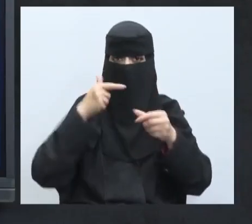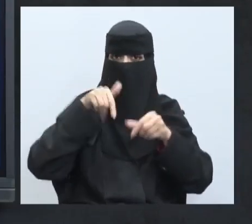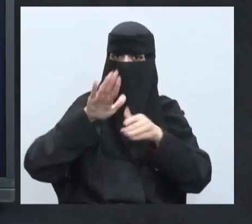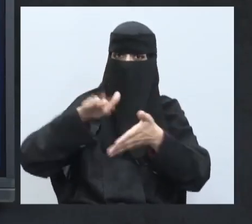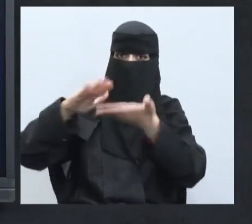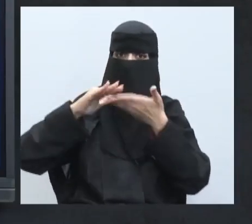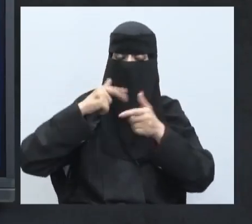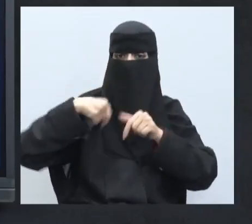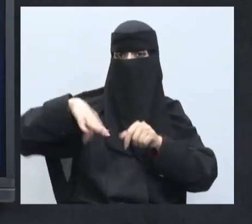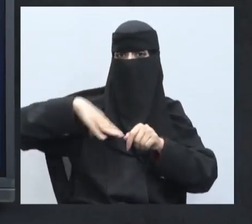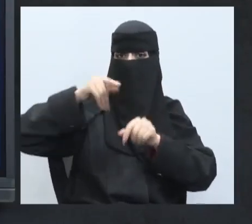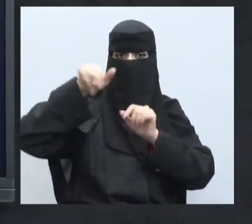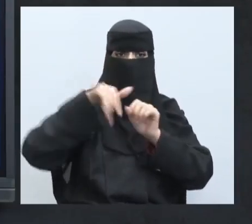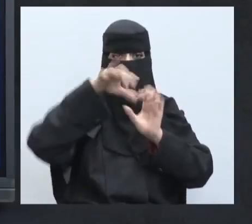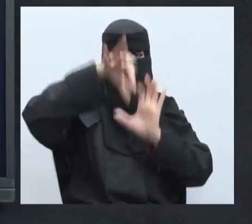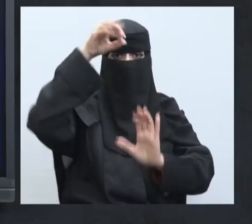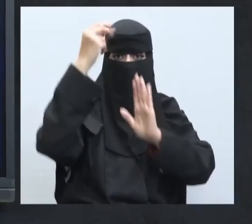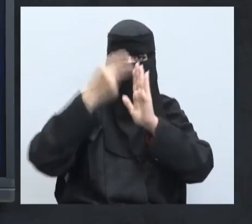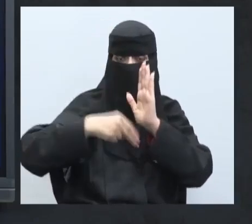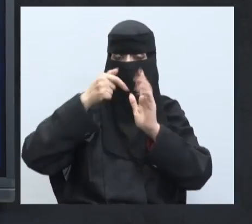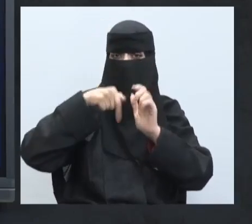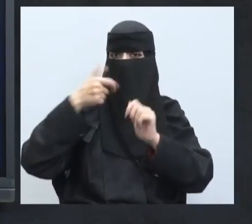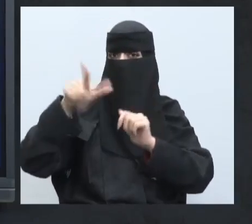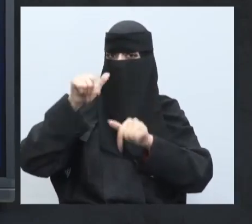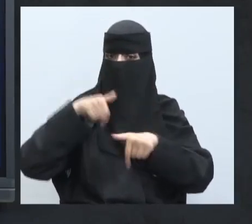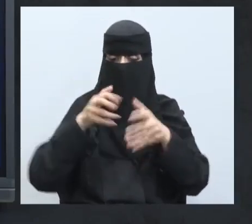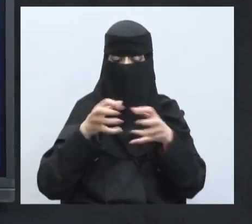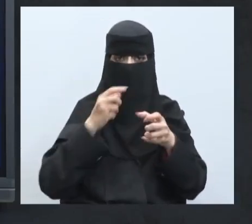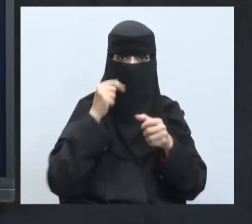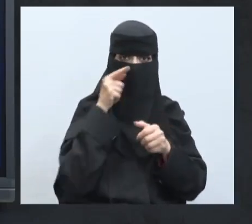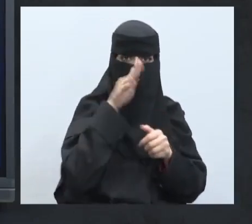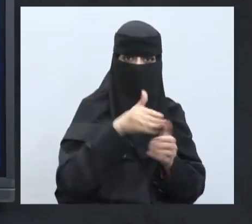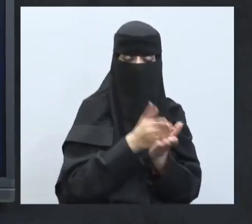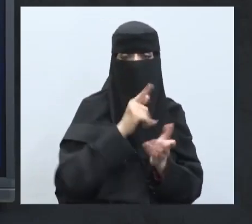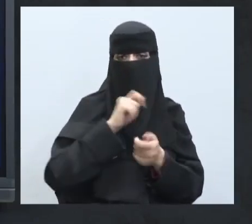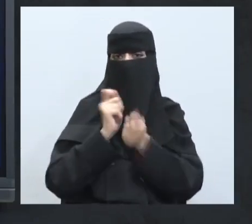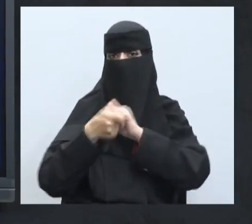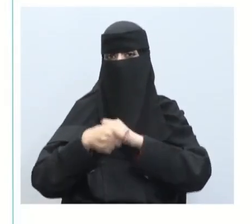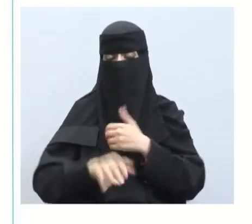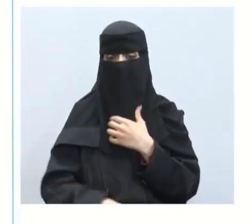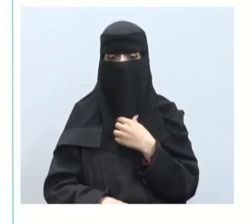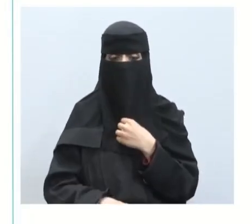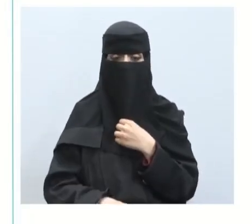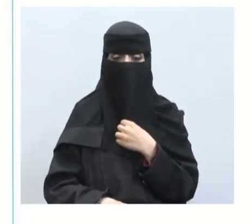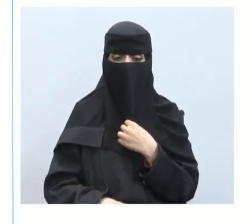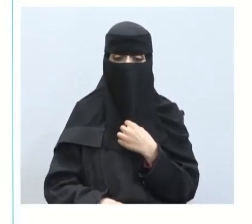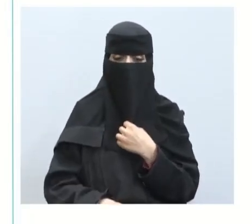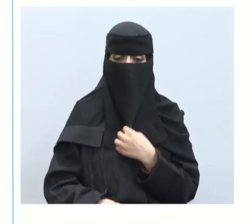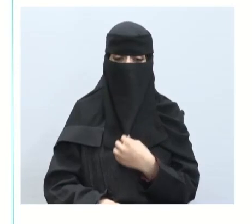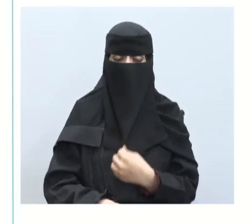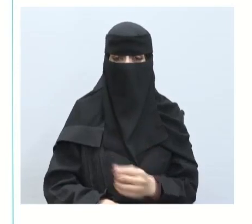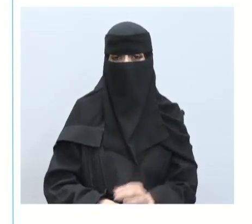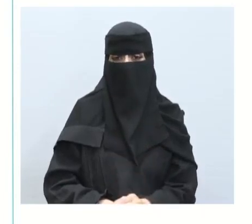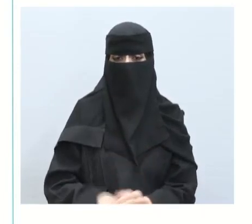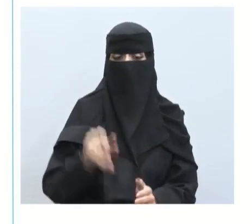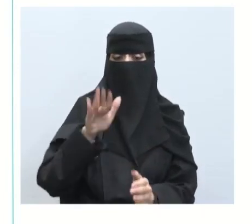مساعده المدير على اتخاذ القرار الصحيح بناء على التحليل الذي تجريه هذه التقنيات ايضا ذكرنا في